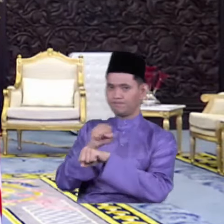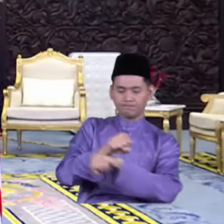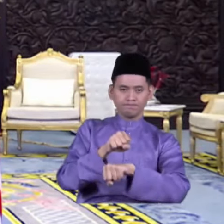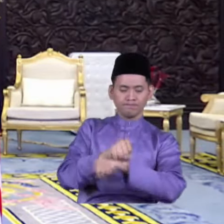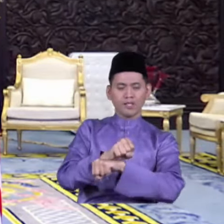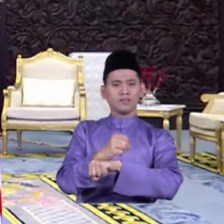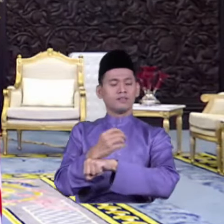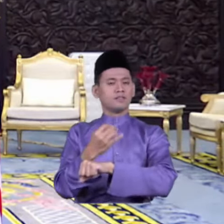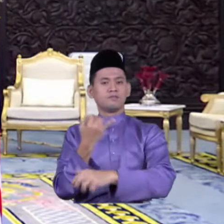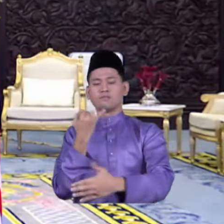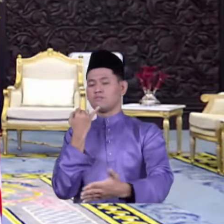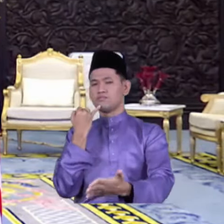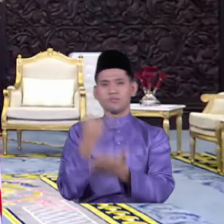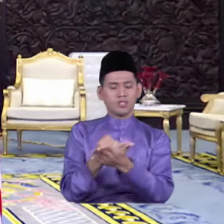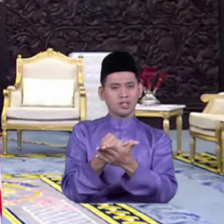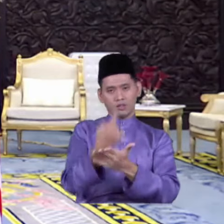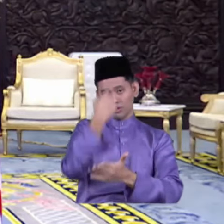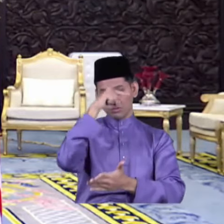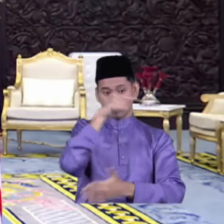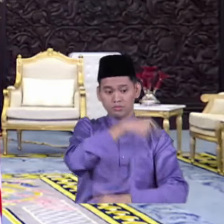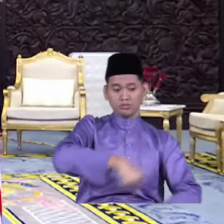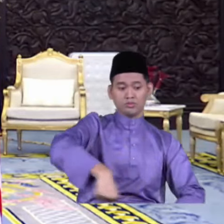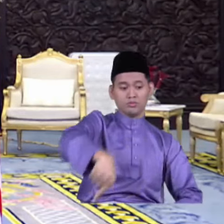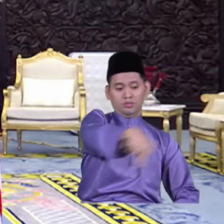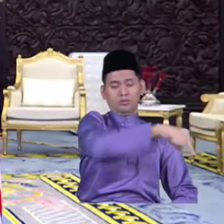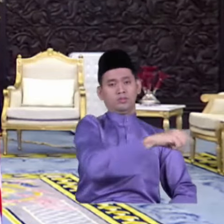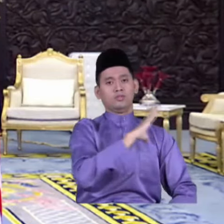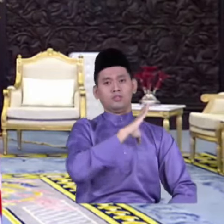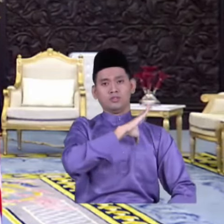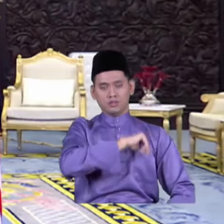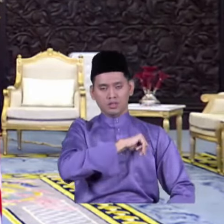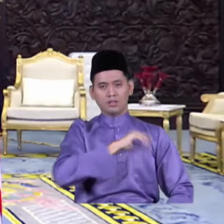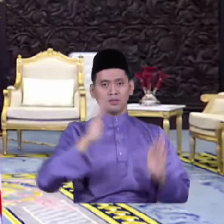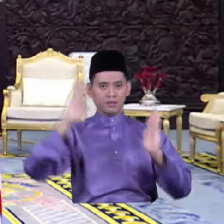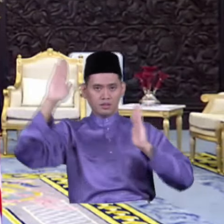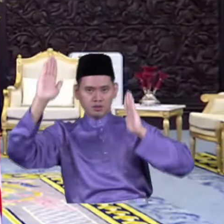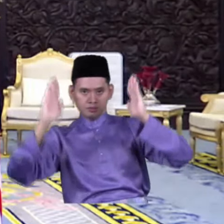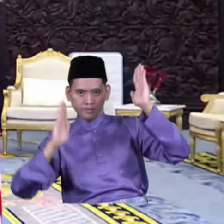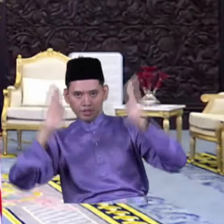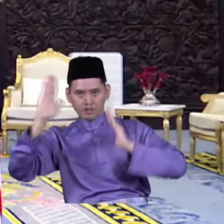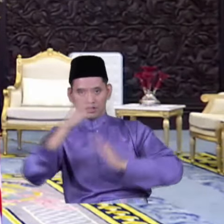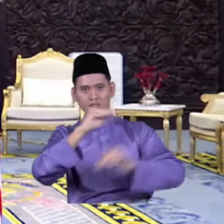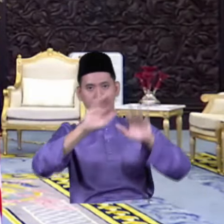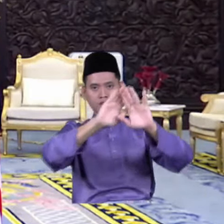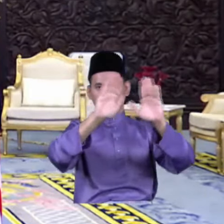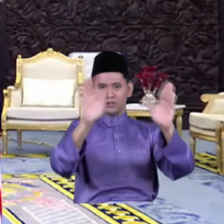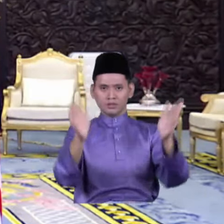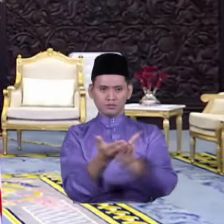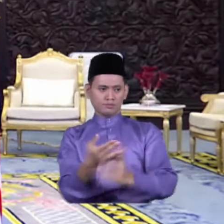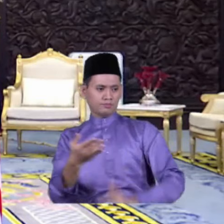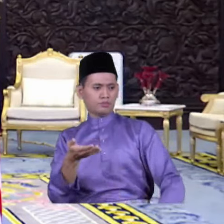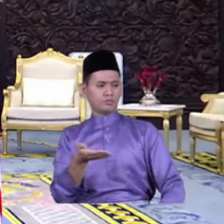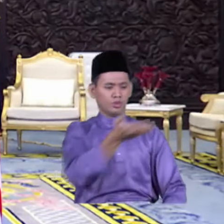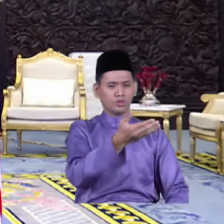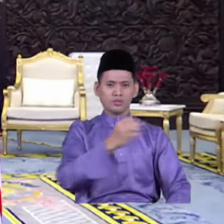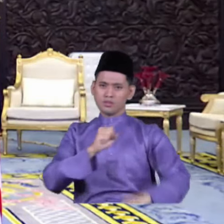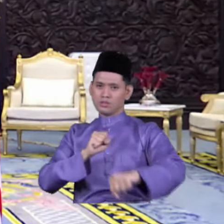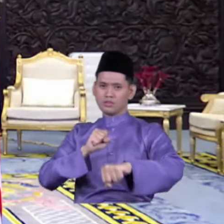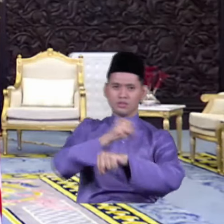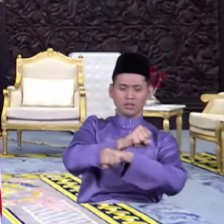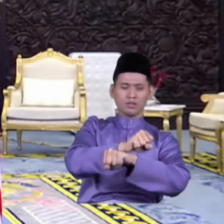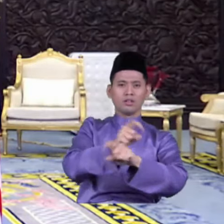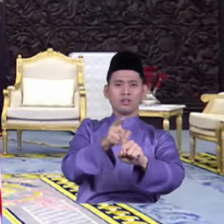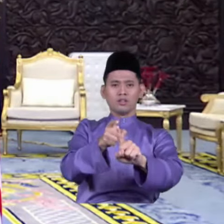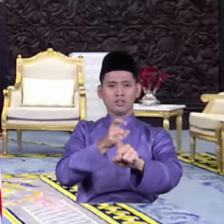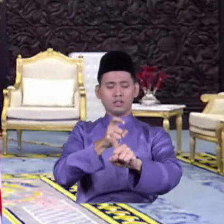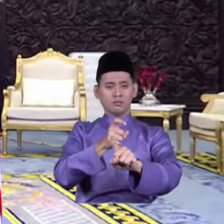melampau pada umat Islam Palestina Malaysia dan dunia mengutus sekeras-kerasnya serangan terhadap jemaah